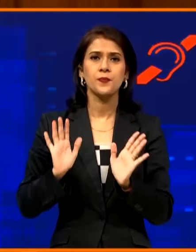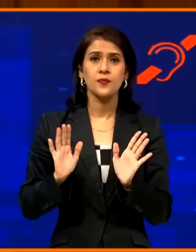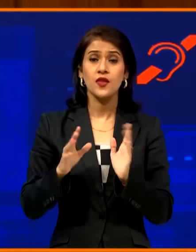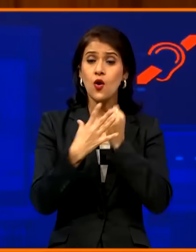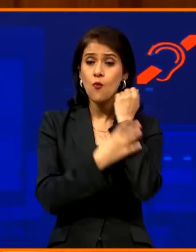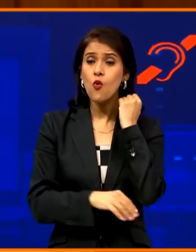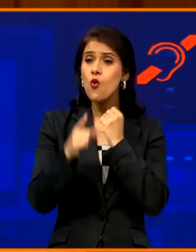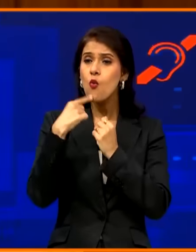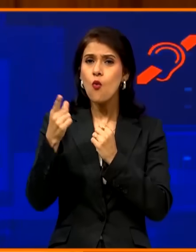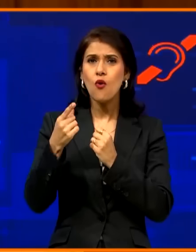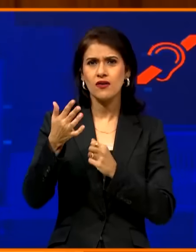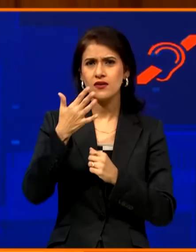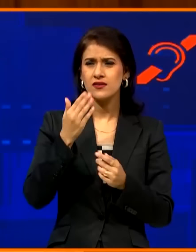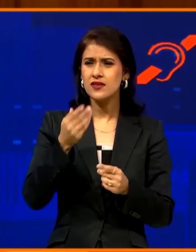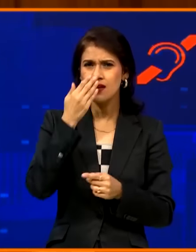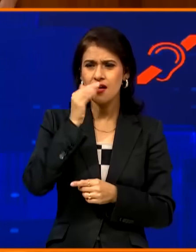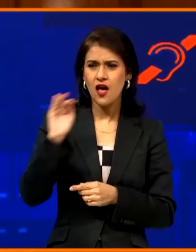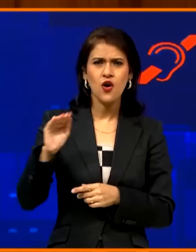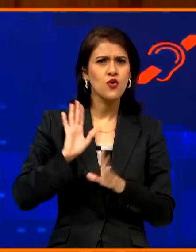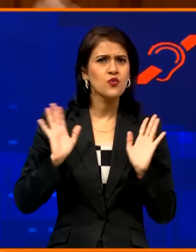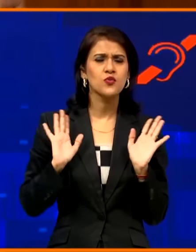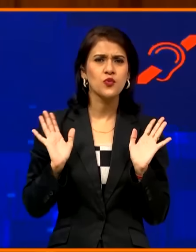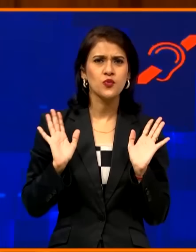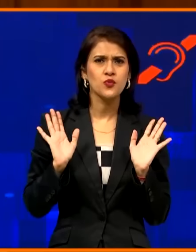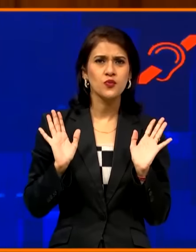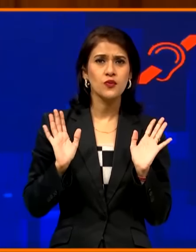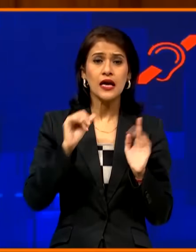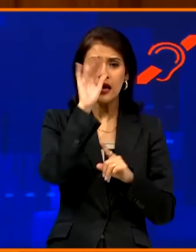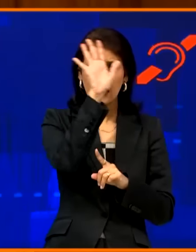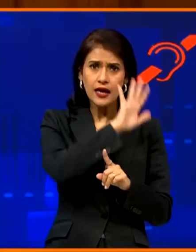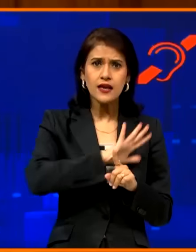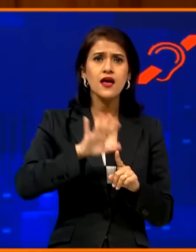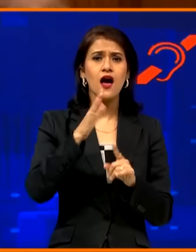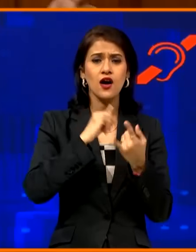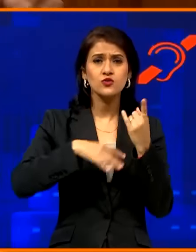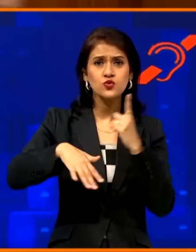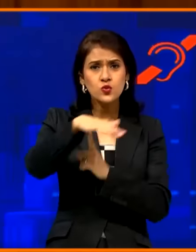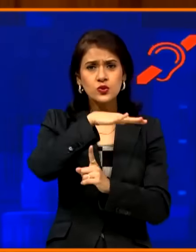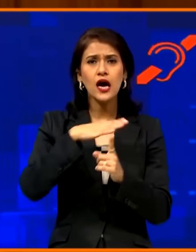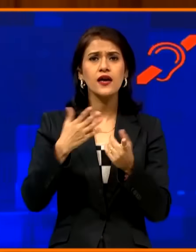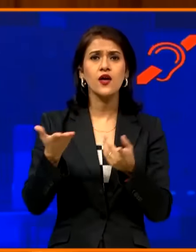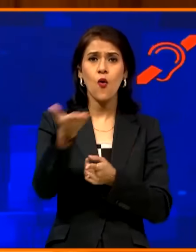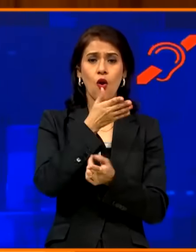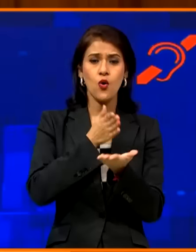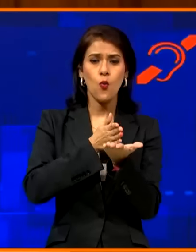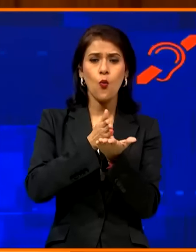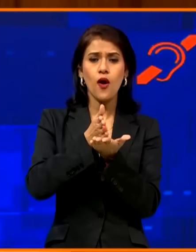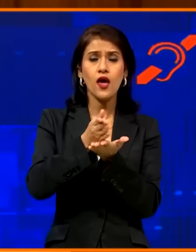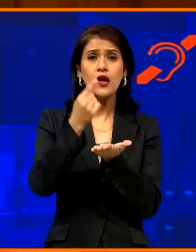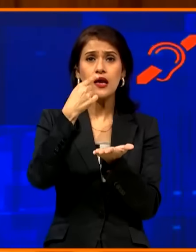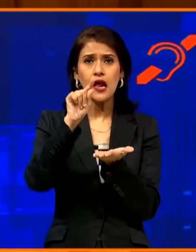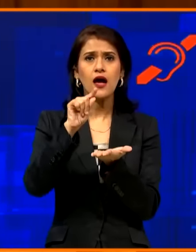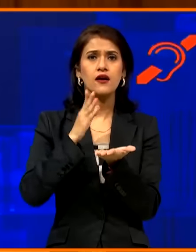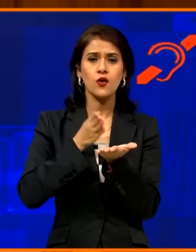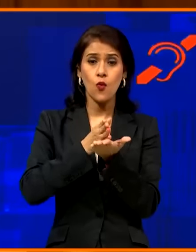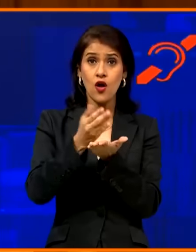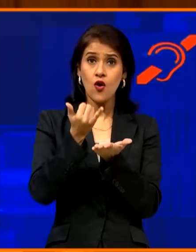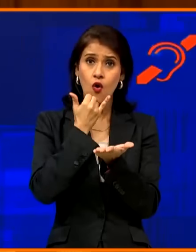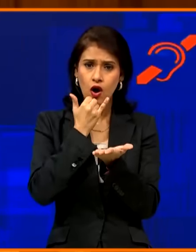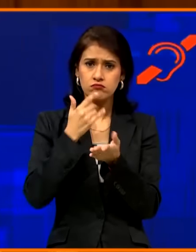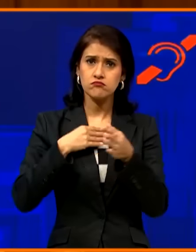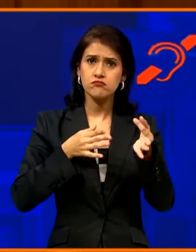मजाक नहीं उड़ाने देंगे किसी को मुल्क को देश को समाज को गलत रास्ते पर नहीं जाने देना चाहिए सब लोगों